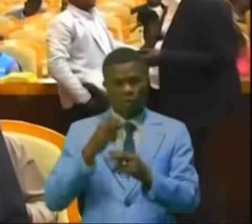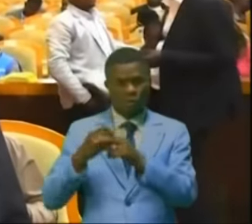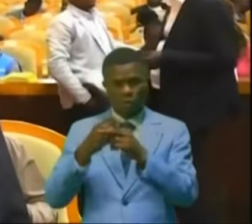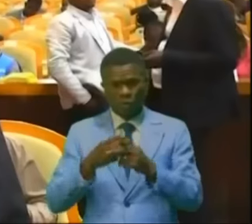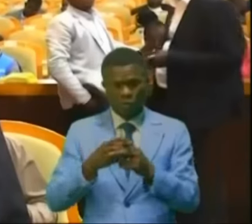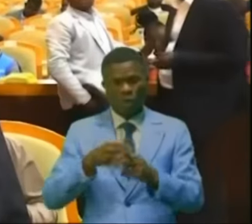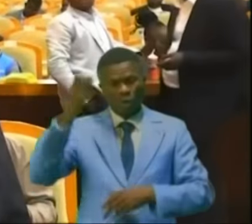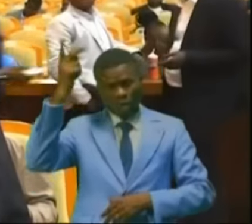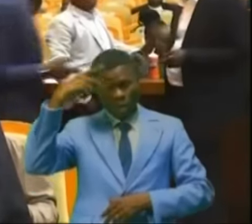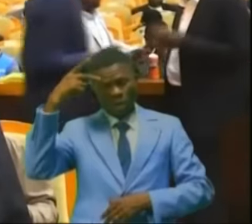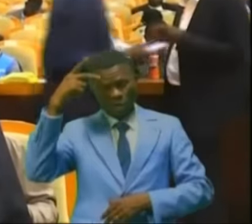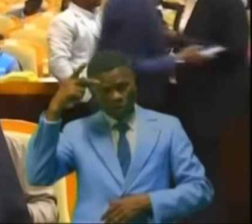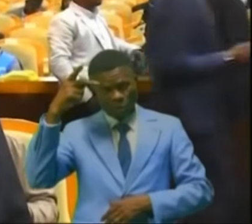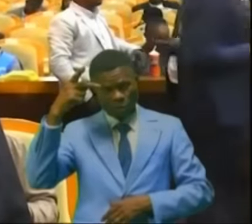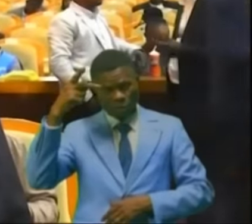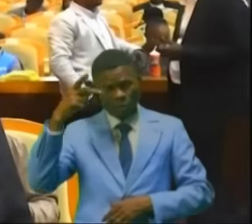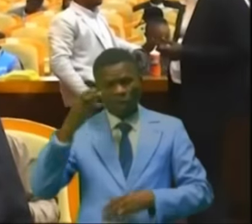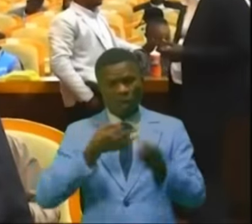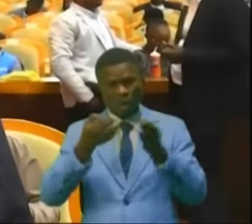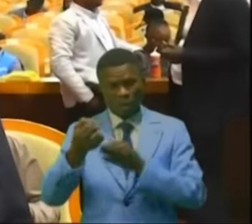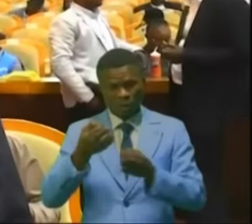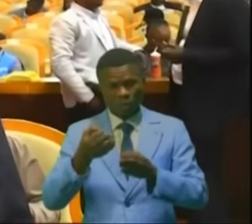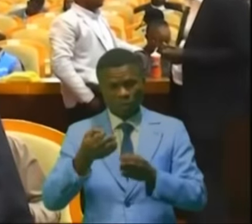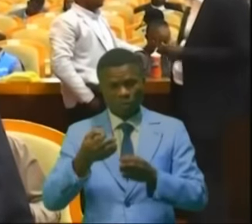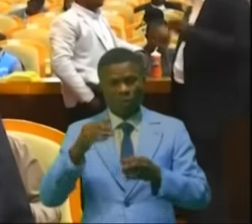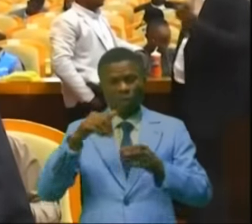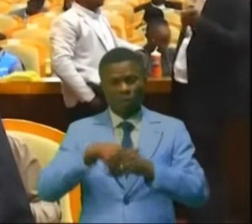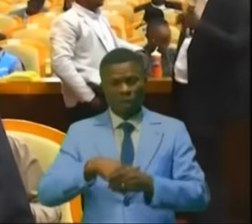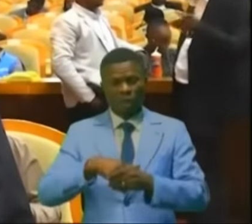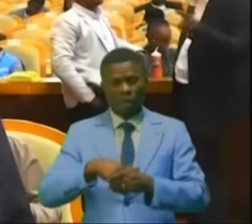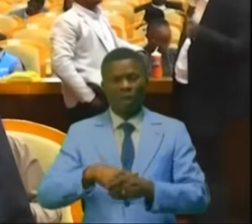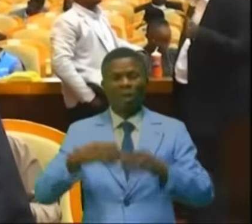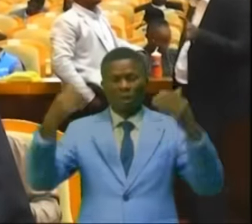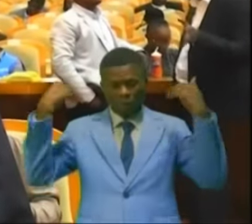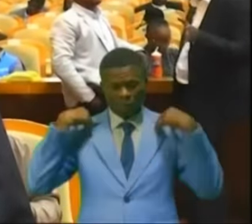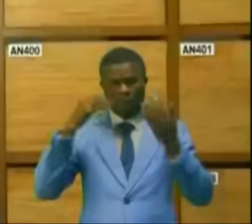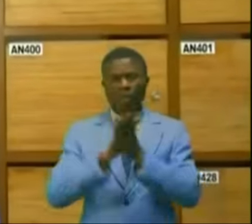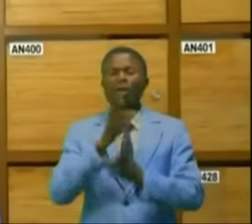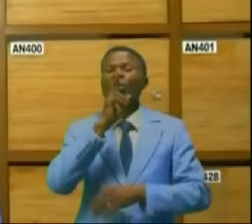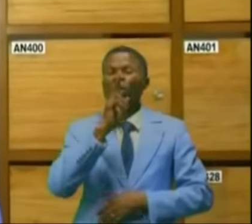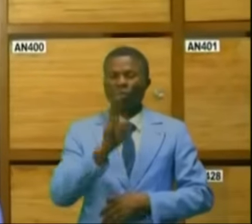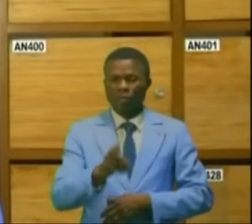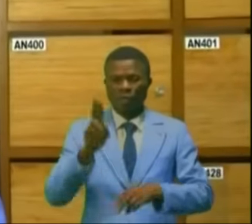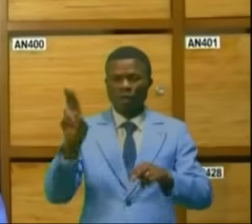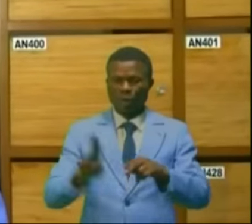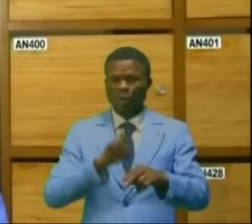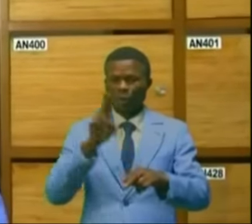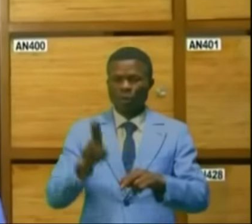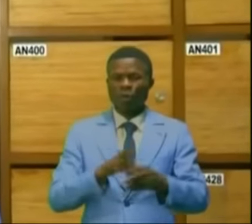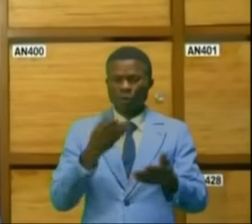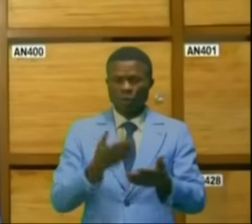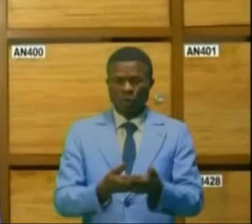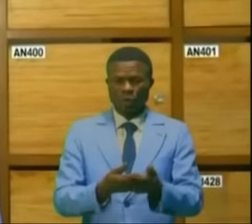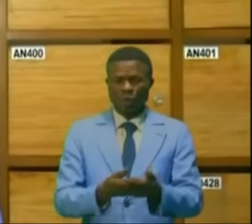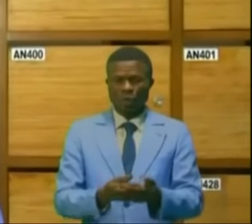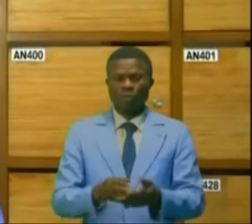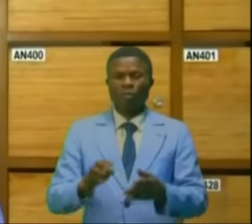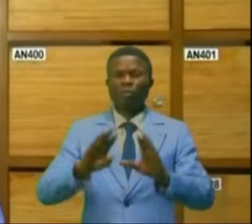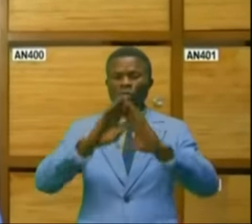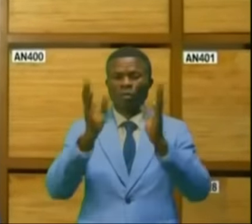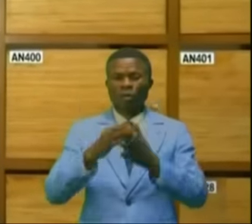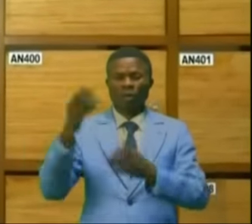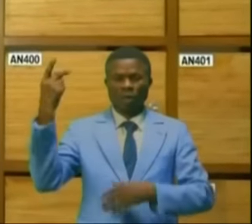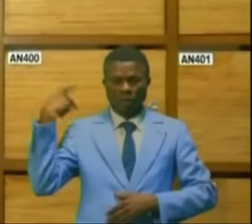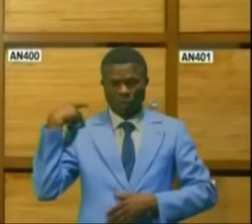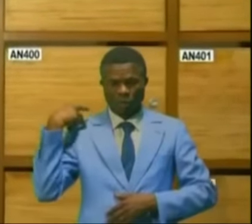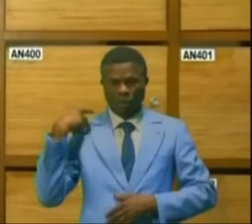la politique qui est définie par l'exécutif soit réellement appliquée. Il a mis les députés nationaux devant leurs